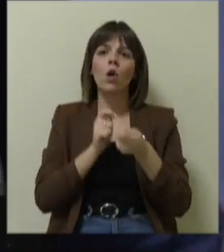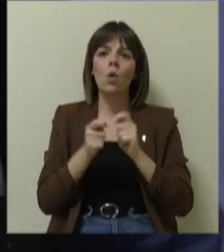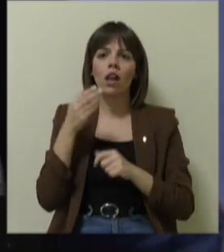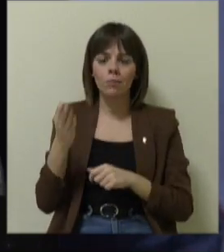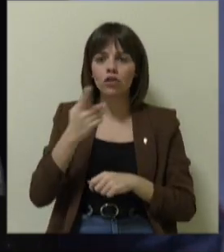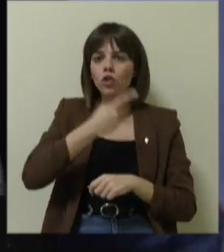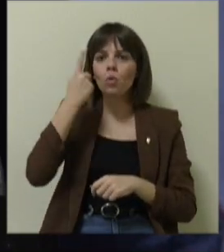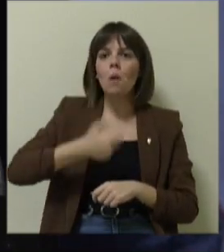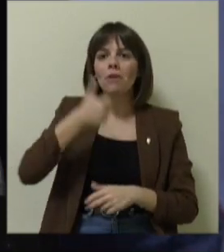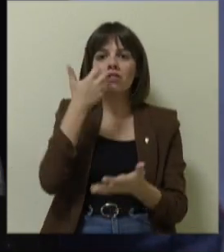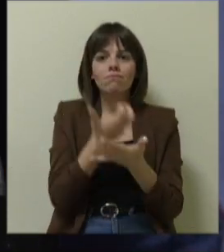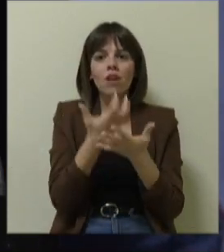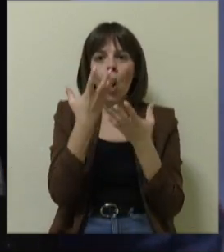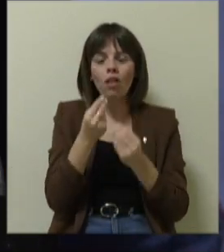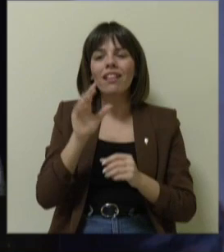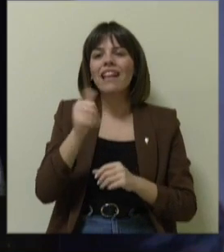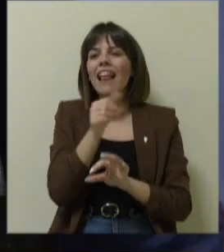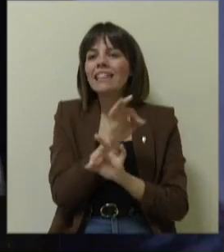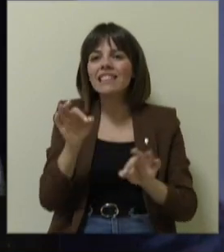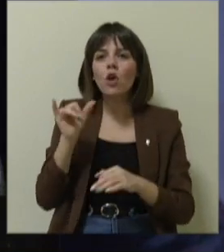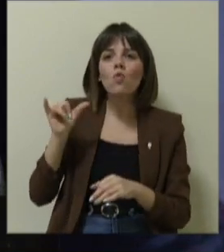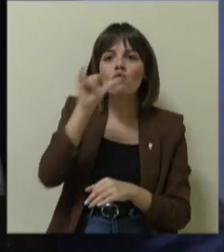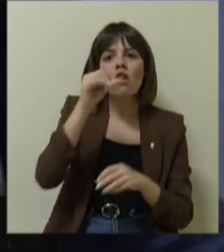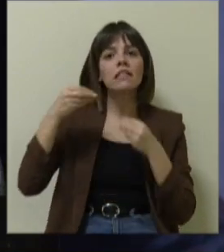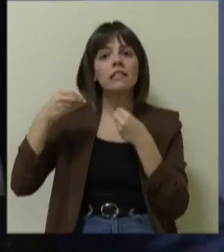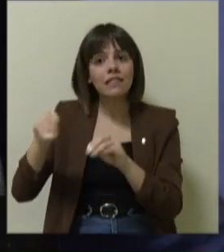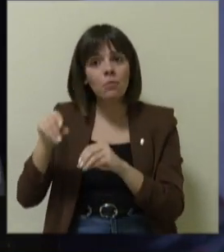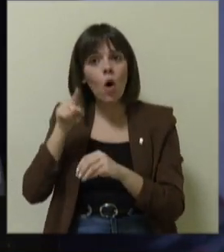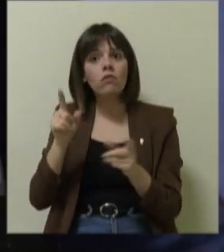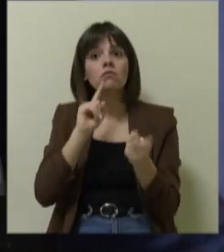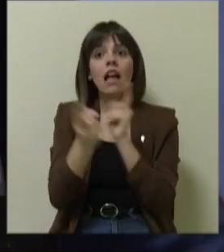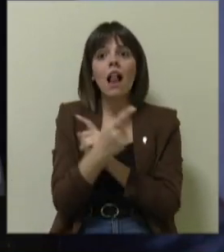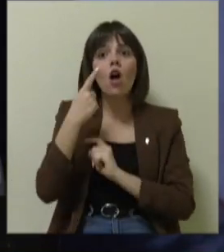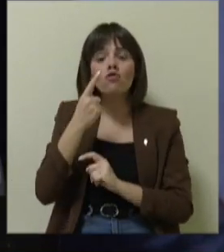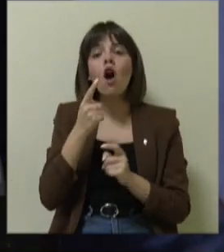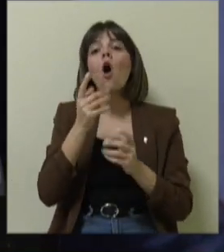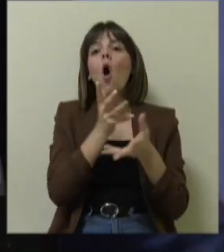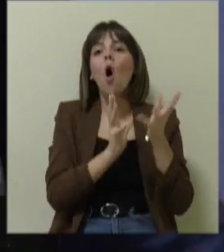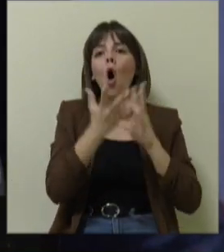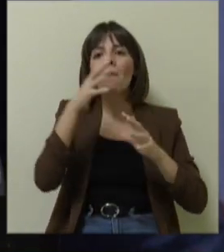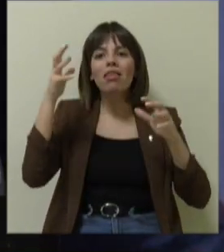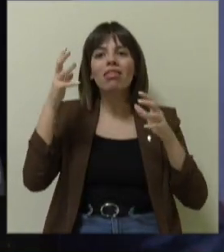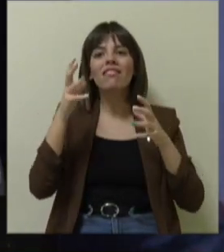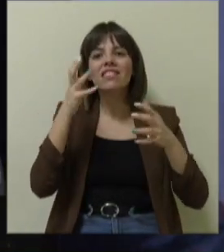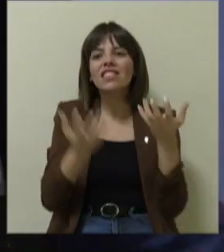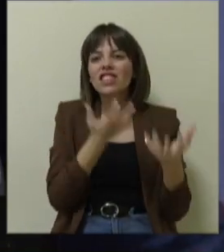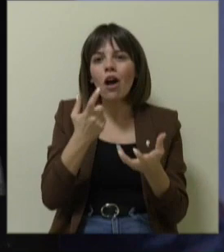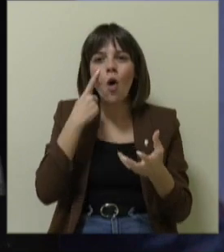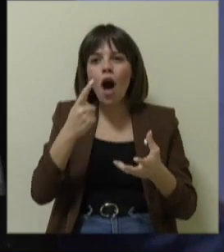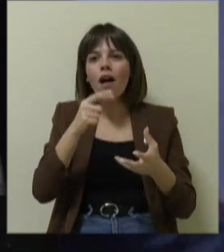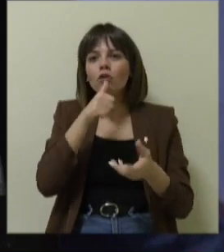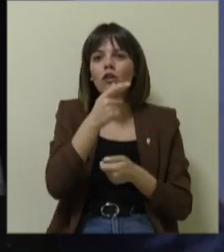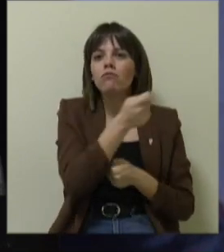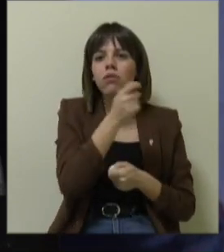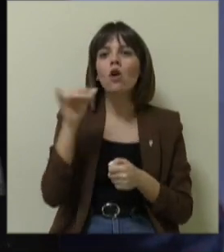Cumhurbaşkanlığı envanterindeki gereksiz uçakları satıp yerine orman yangını söndürme uçakları alacağız.